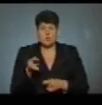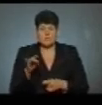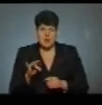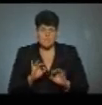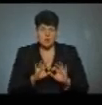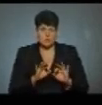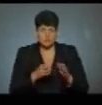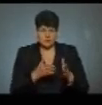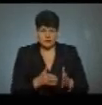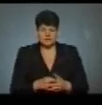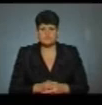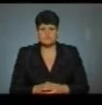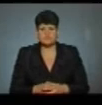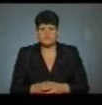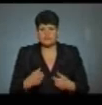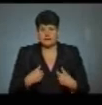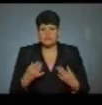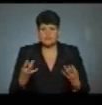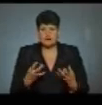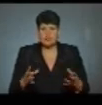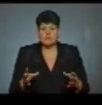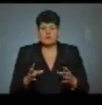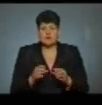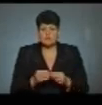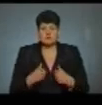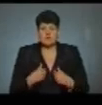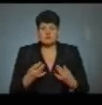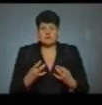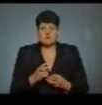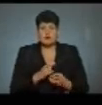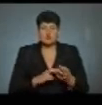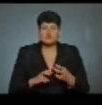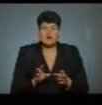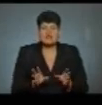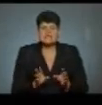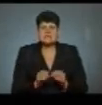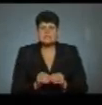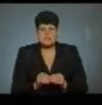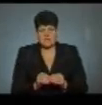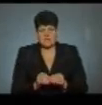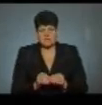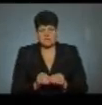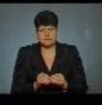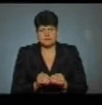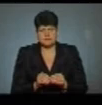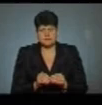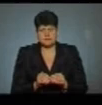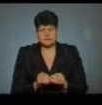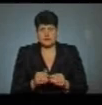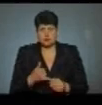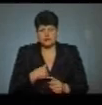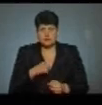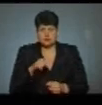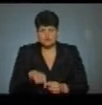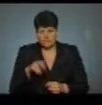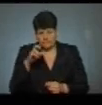Він прокоментував його так. Нам треба об'єднуватися, нам треба шукати спільне в нас тут в